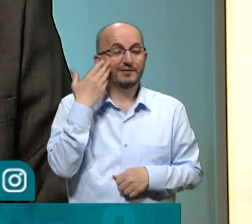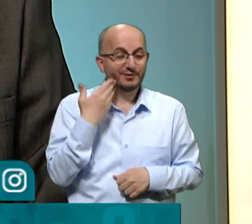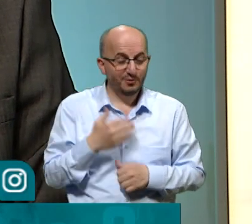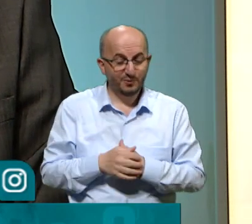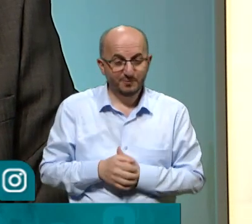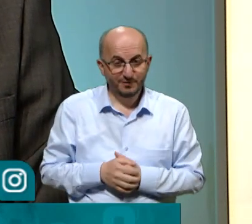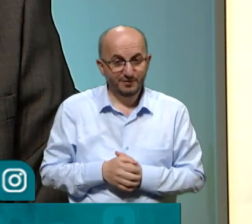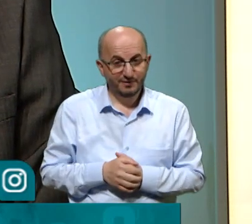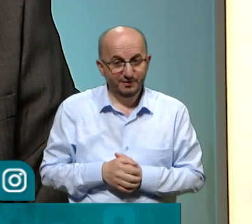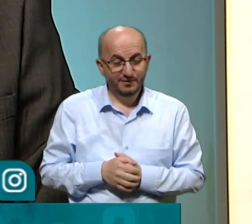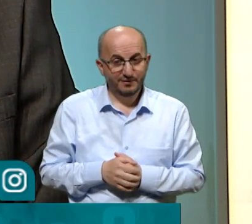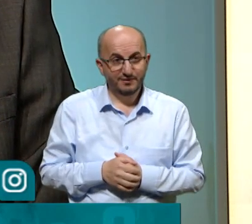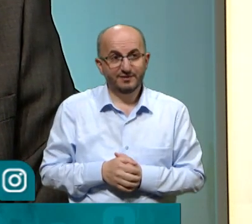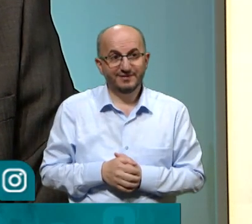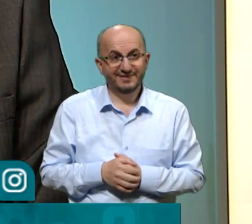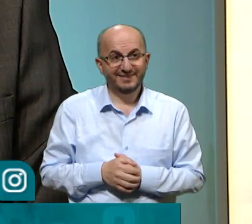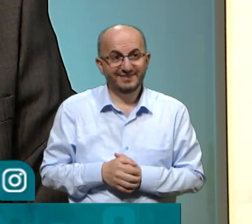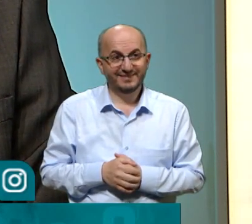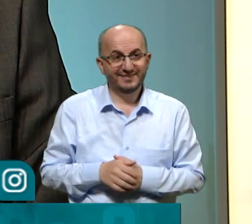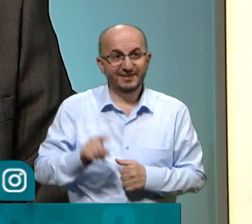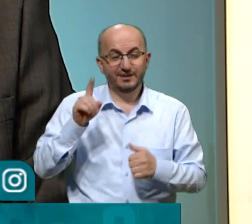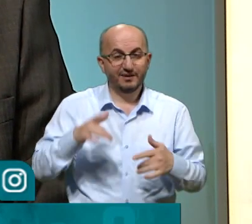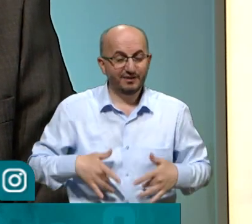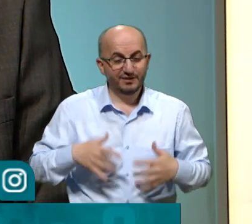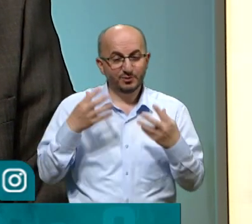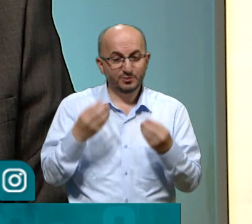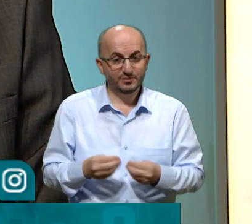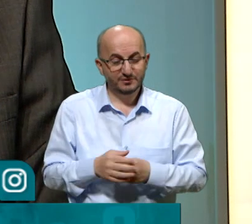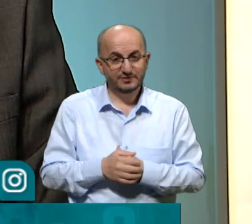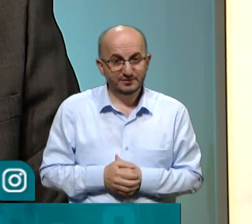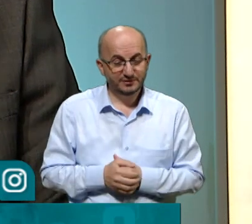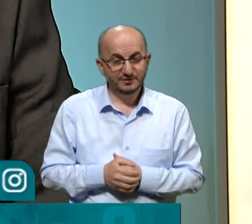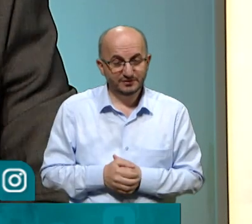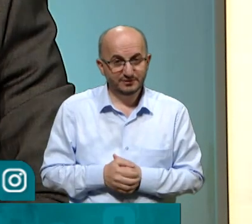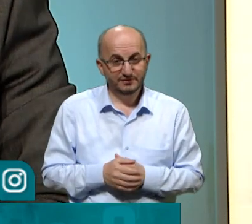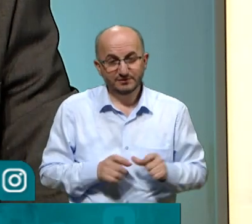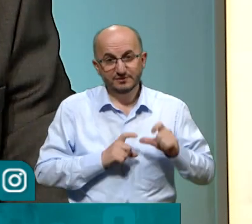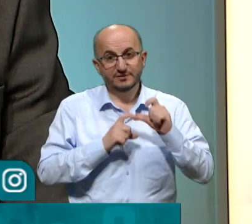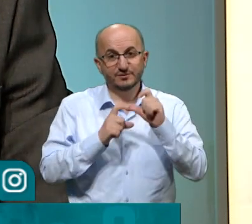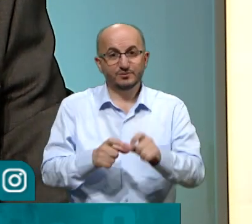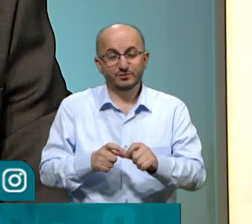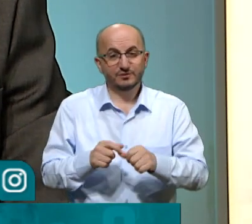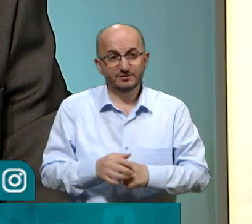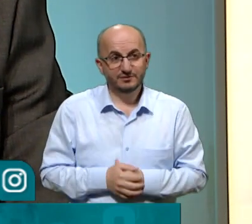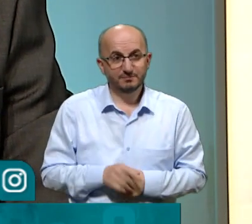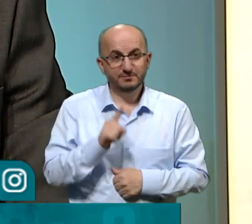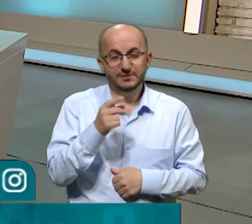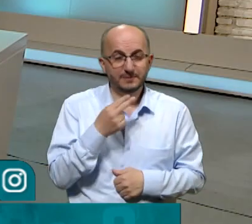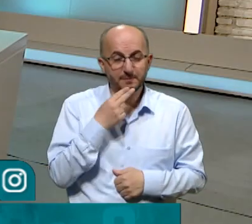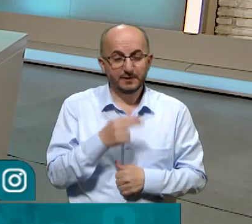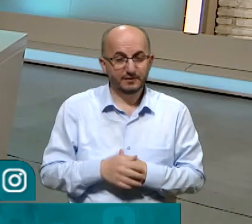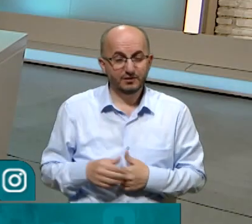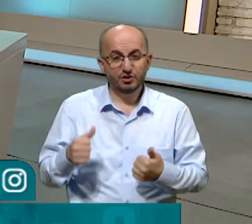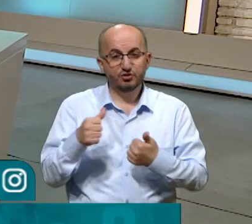yani şey yaparak Allah razı olsun her şey soracaktım bir bayan